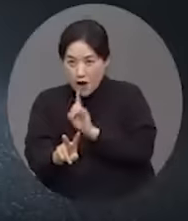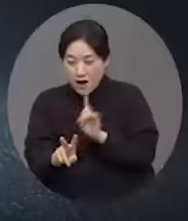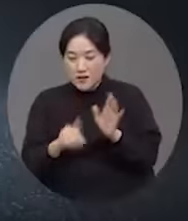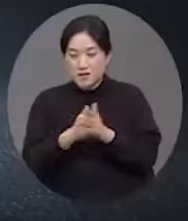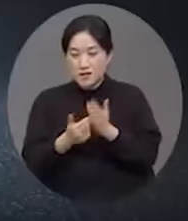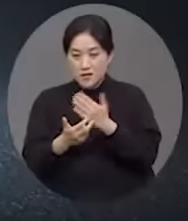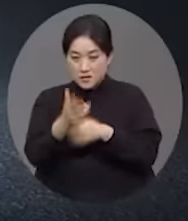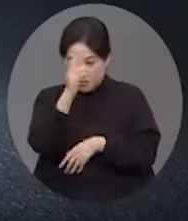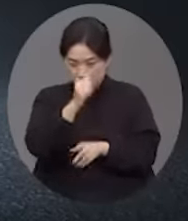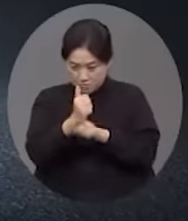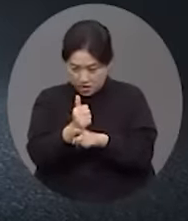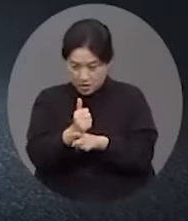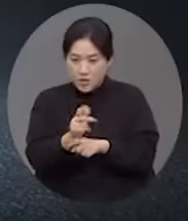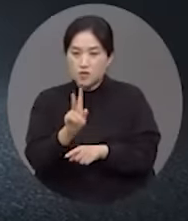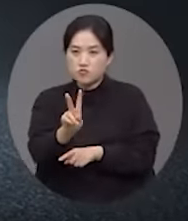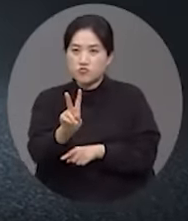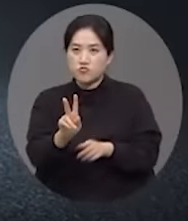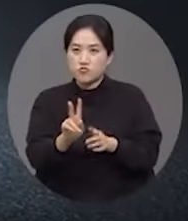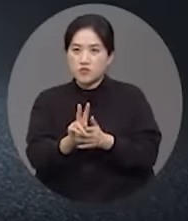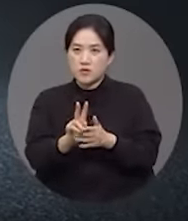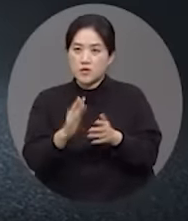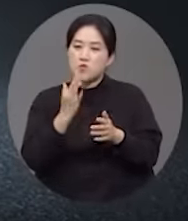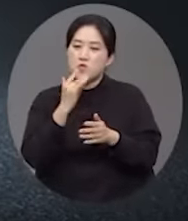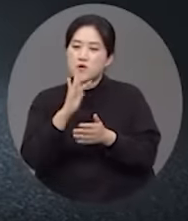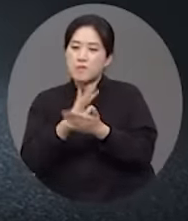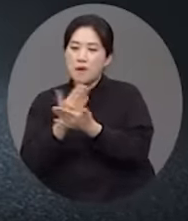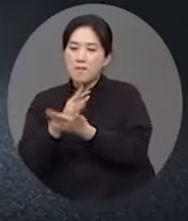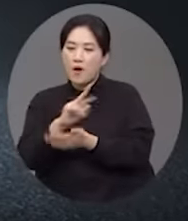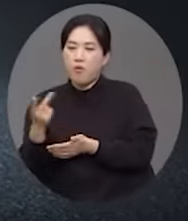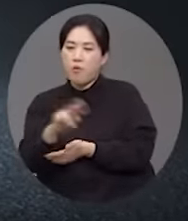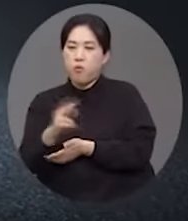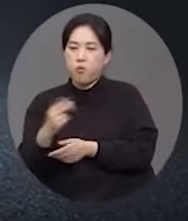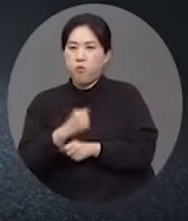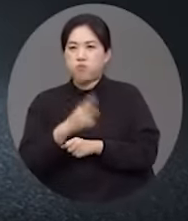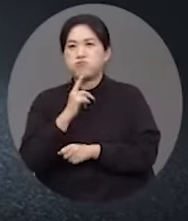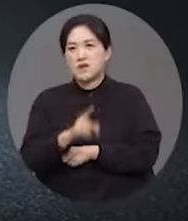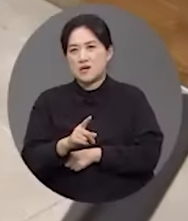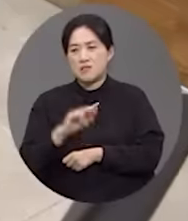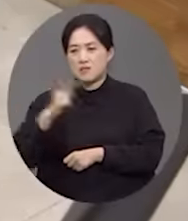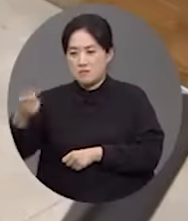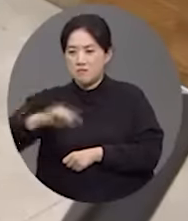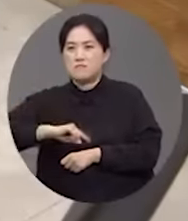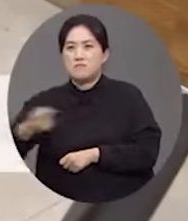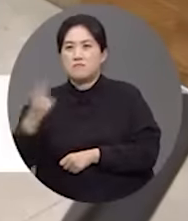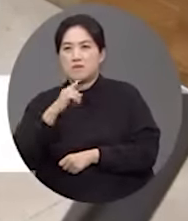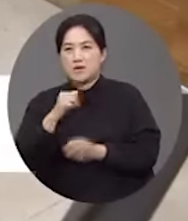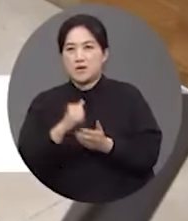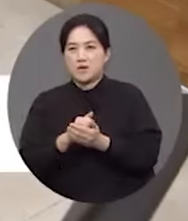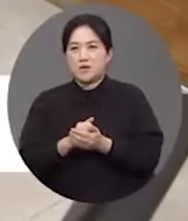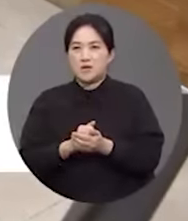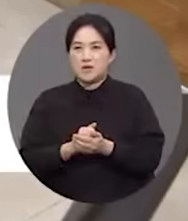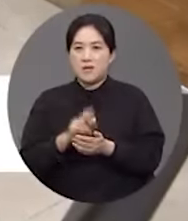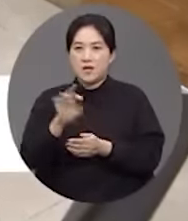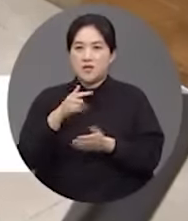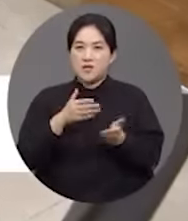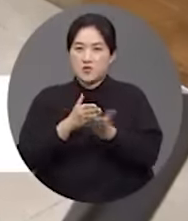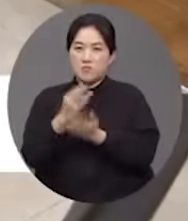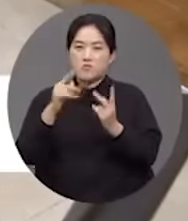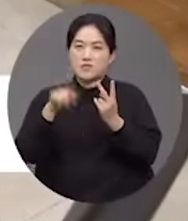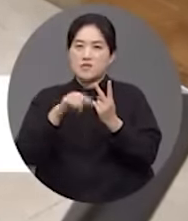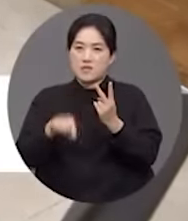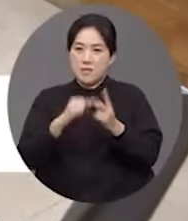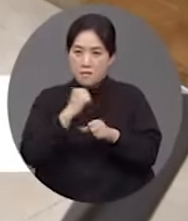경찰 조사에서 두 명이 오의를 나눠 수술에 참여했다고 털어놨습니다. 전문의 2인 상주. 무집을